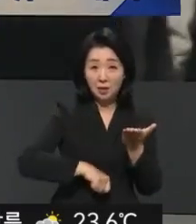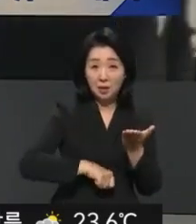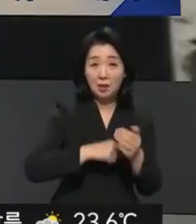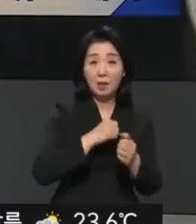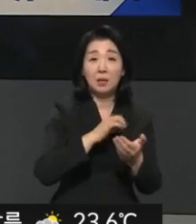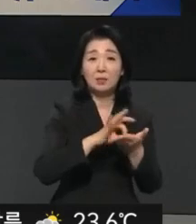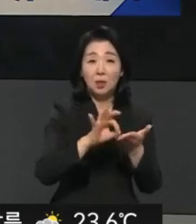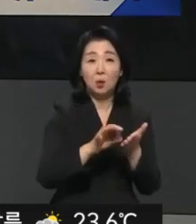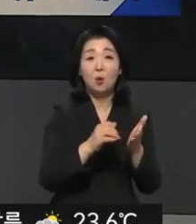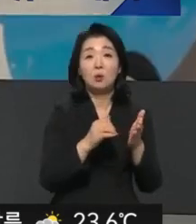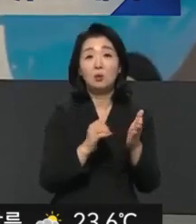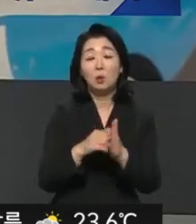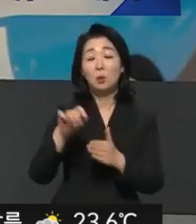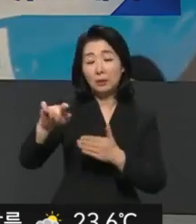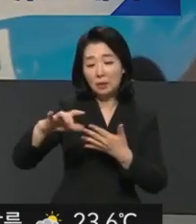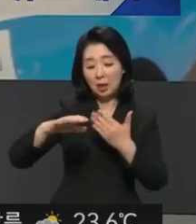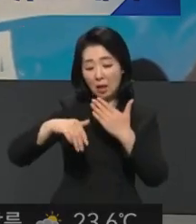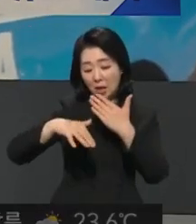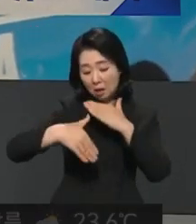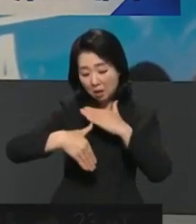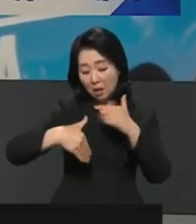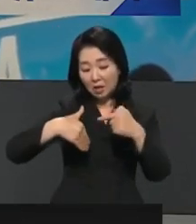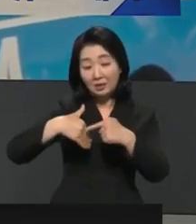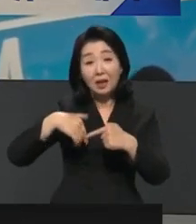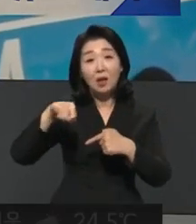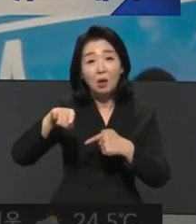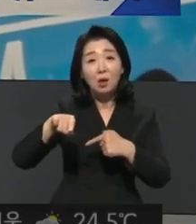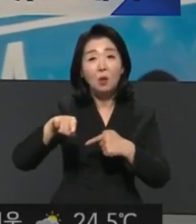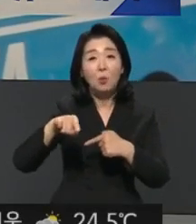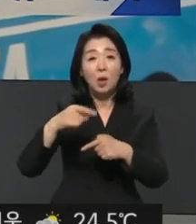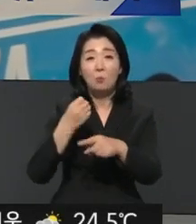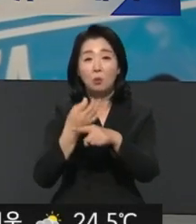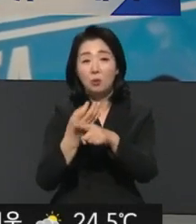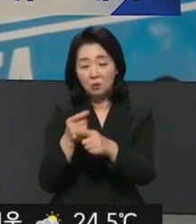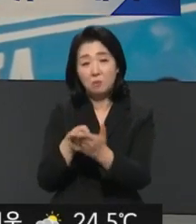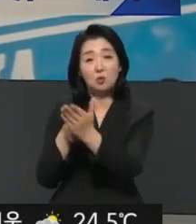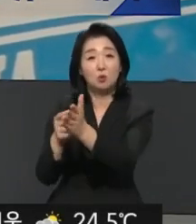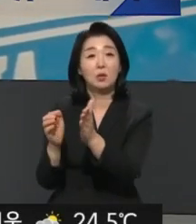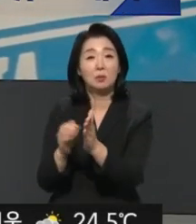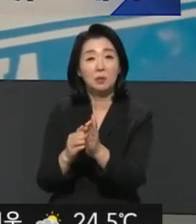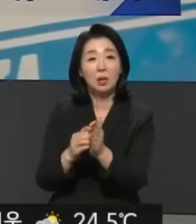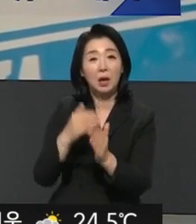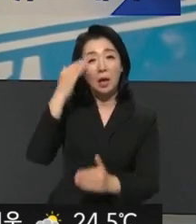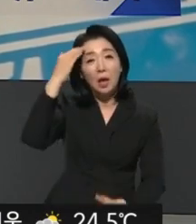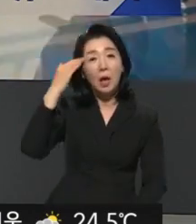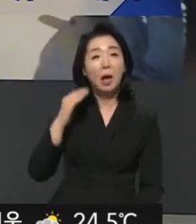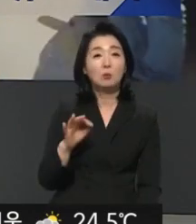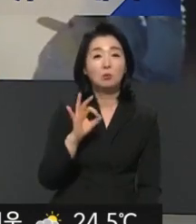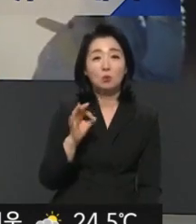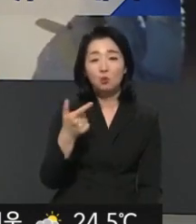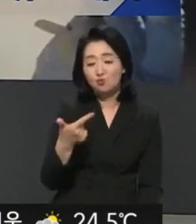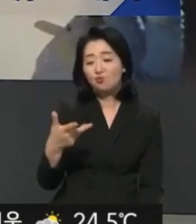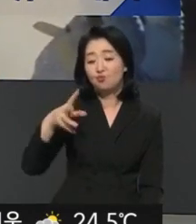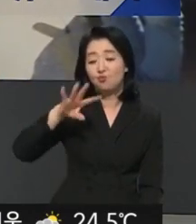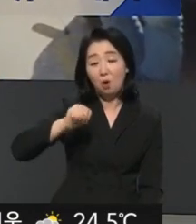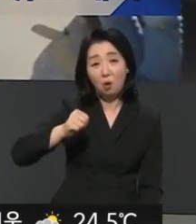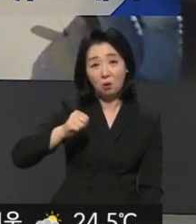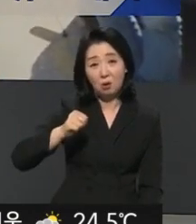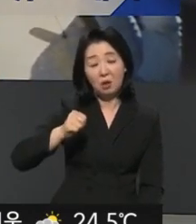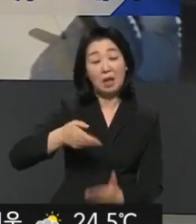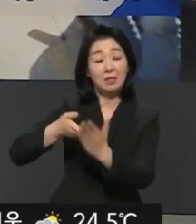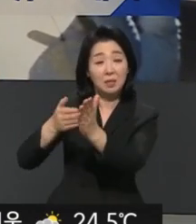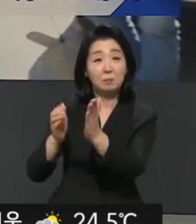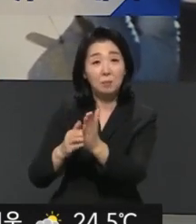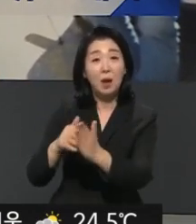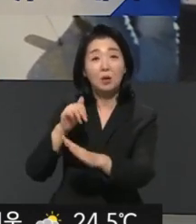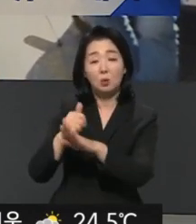법원에 보석을 청구했습니다. 보석금으로는 40만 유로, 우리 돈 약 6억 원을 제시하면서 아내가 낼 거라고 했는데요.